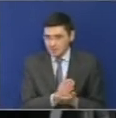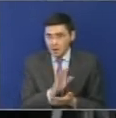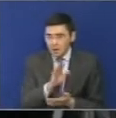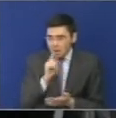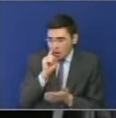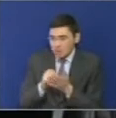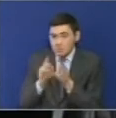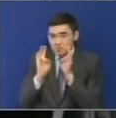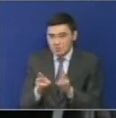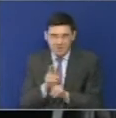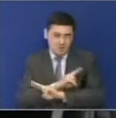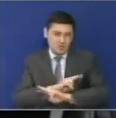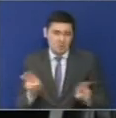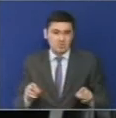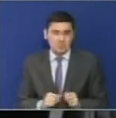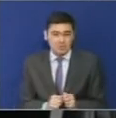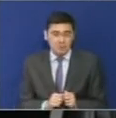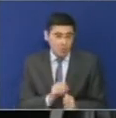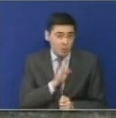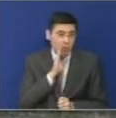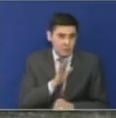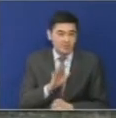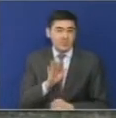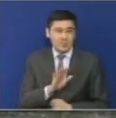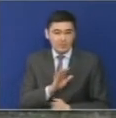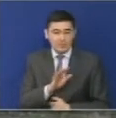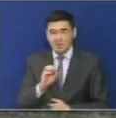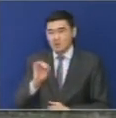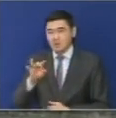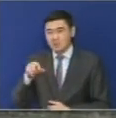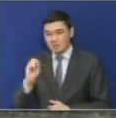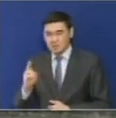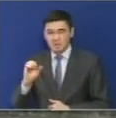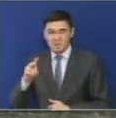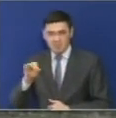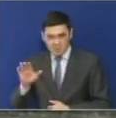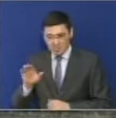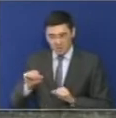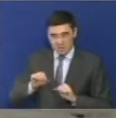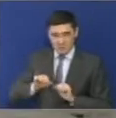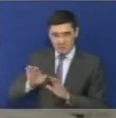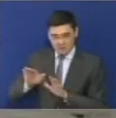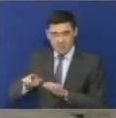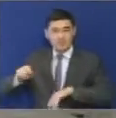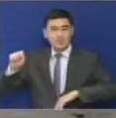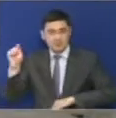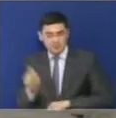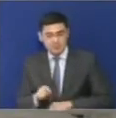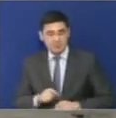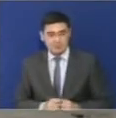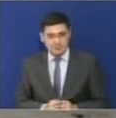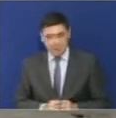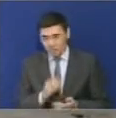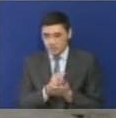жоқ. Оқиға орнында таңғы сағат 5-те қала әкімі Ермак Сәлімов пен орынбасарлары болды. Адамдардың бір бөлігі